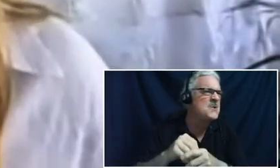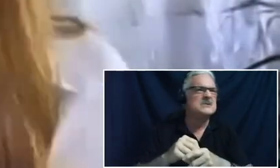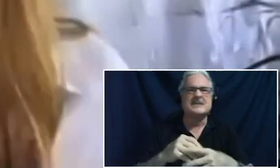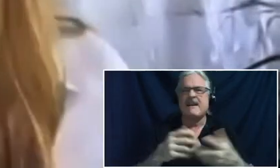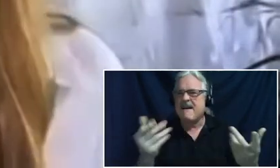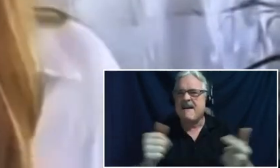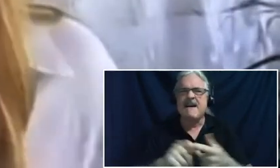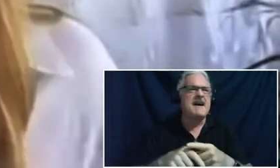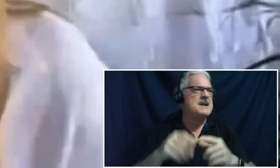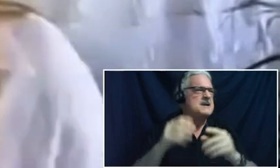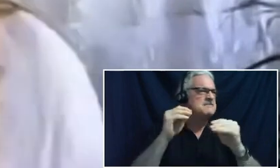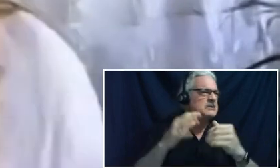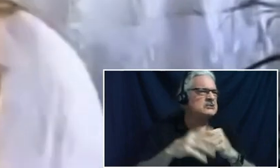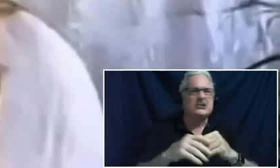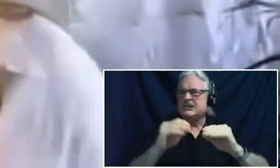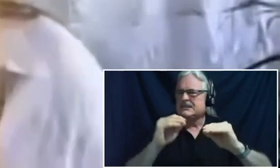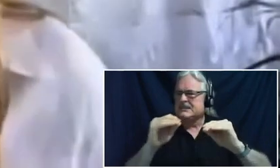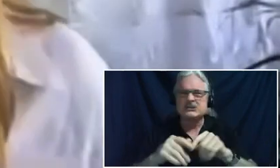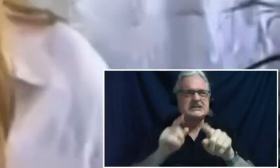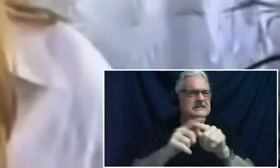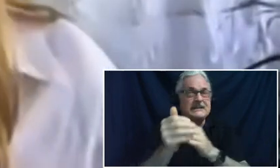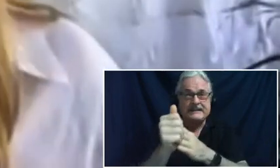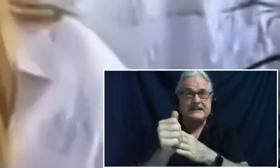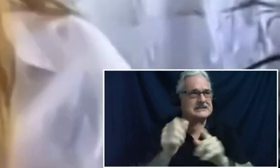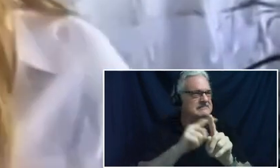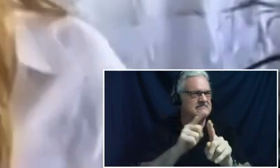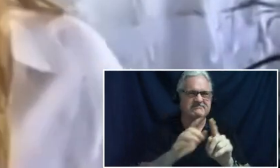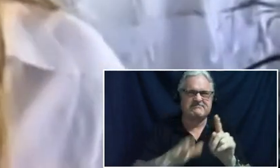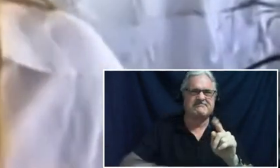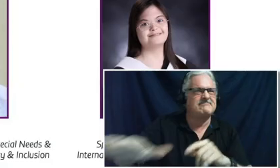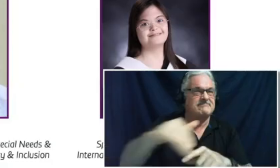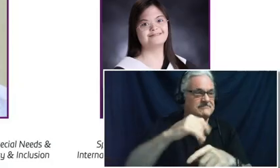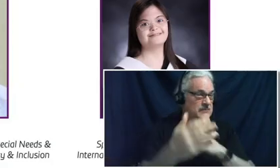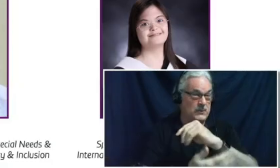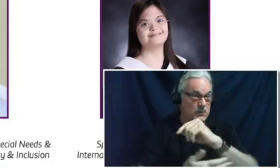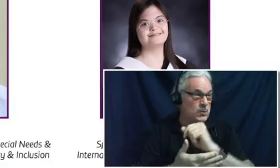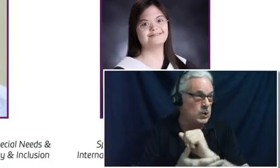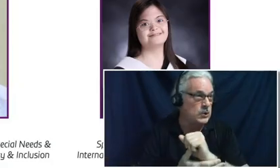défenseurs de l'inclusion, des ministres, des enseignants, des dirigeants de